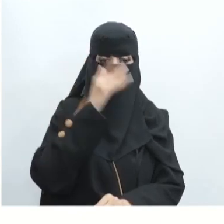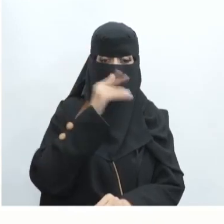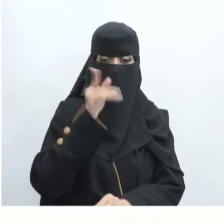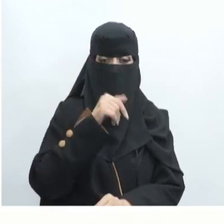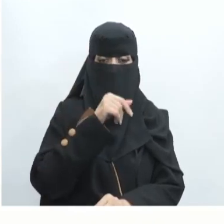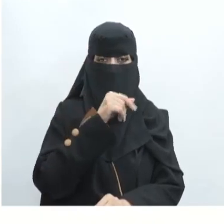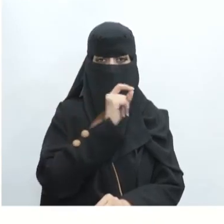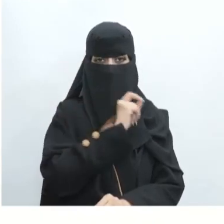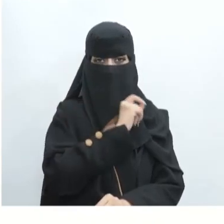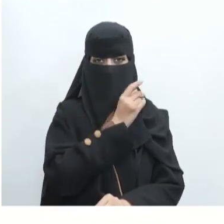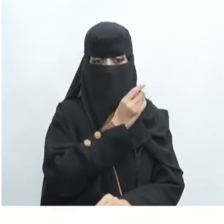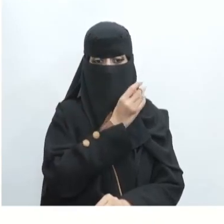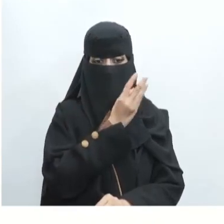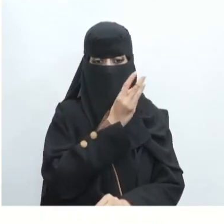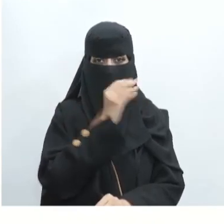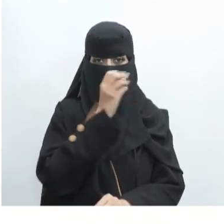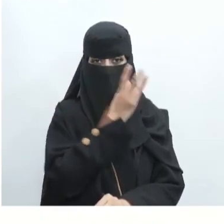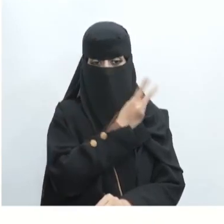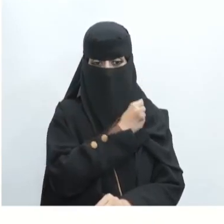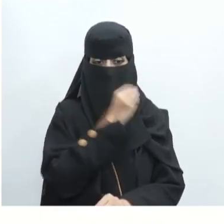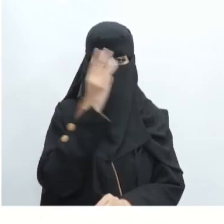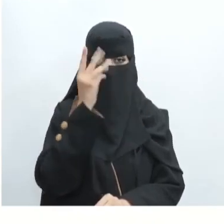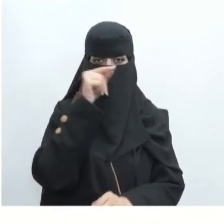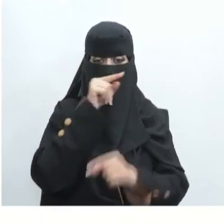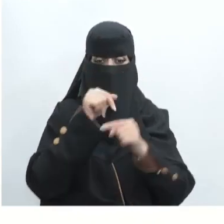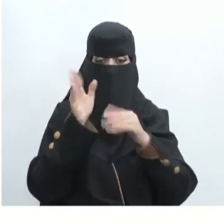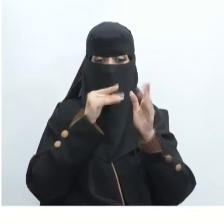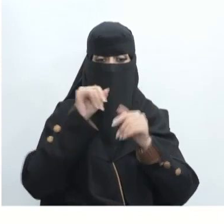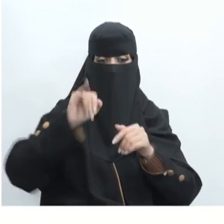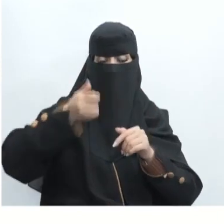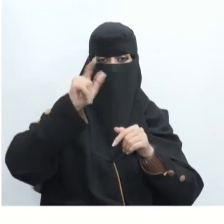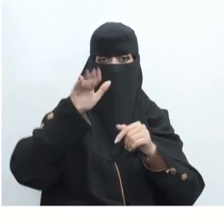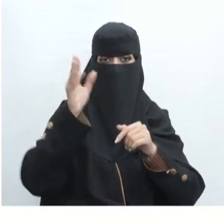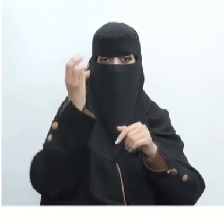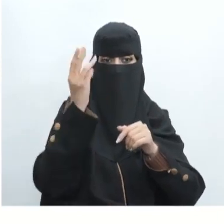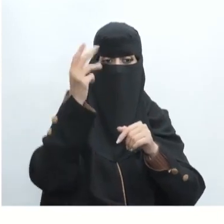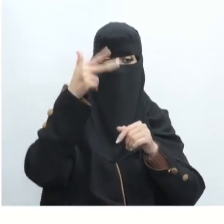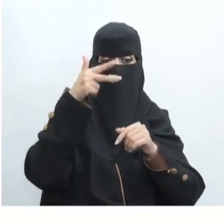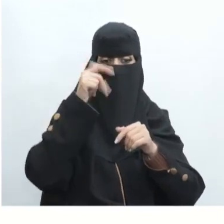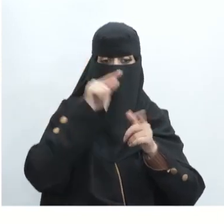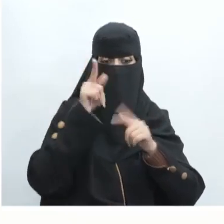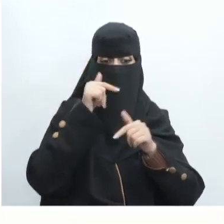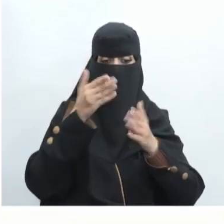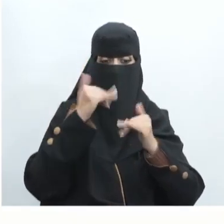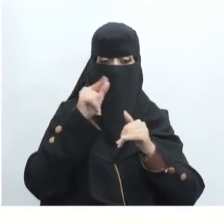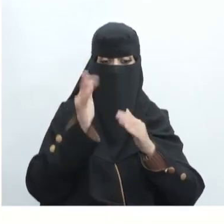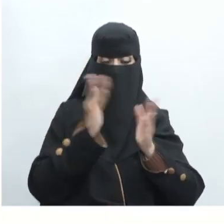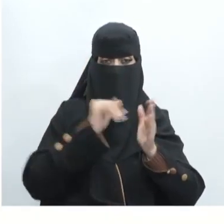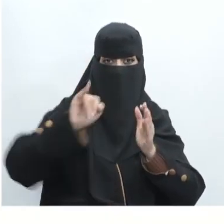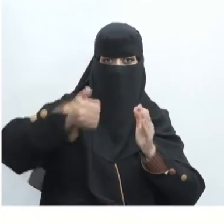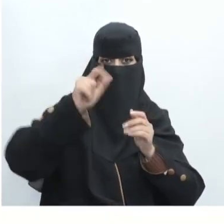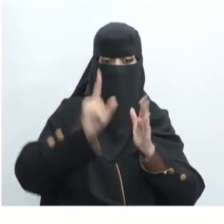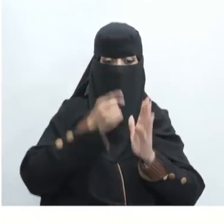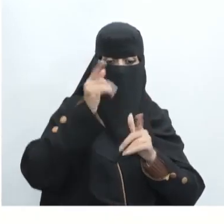سيراليون ممتازين او مالي هي الاكثر ثلاثا 83% وسيراليون